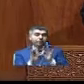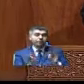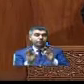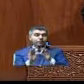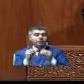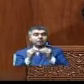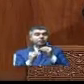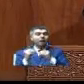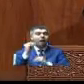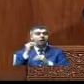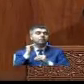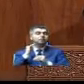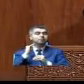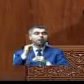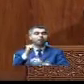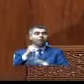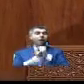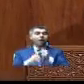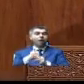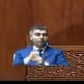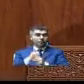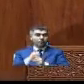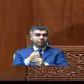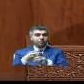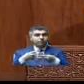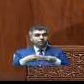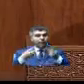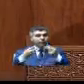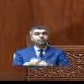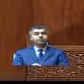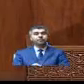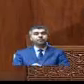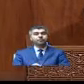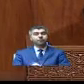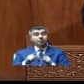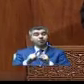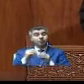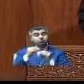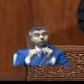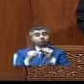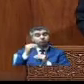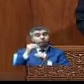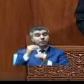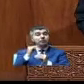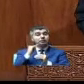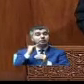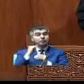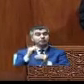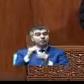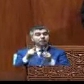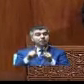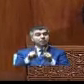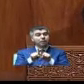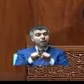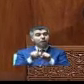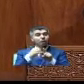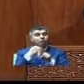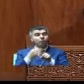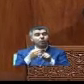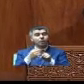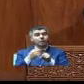زالت تزداد استفحالا واستفاحشا، مما يجعلها ستبقى تفرمل كل